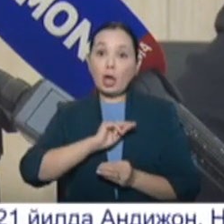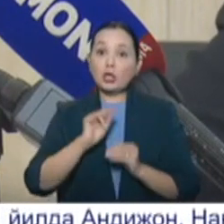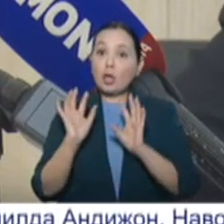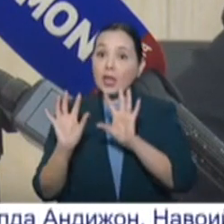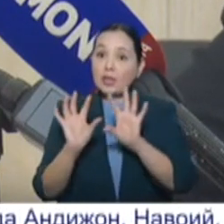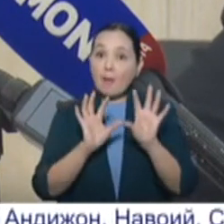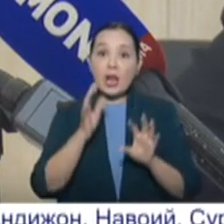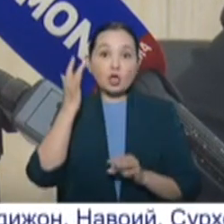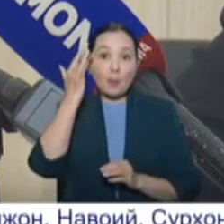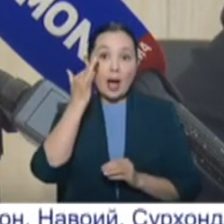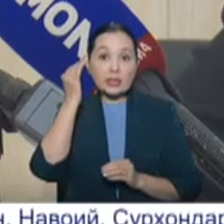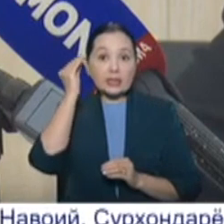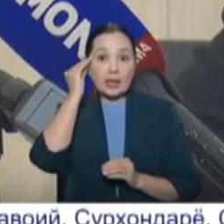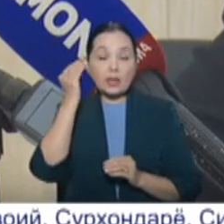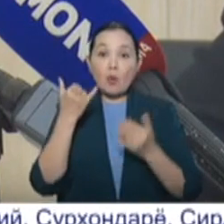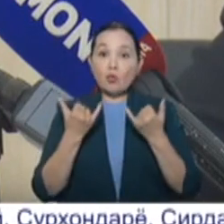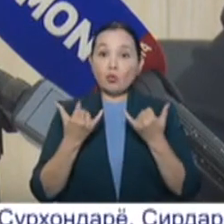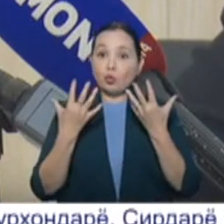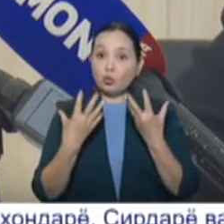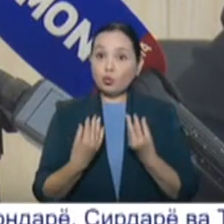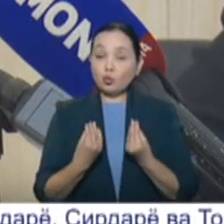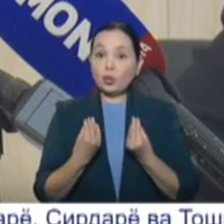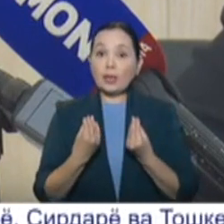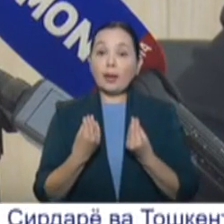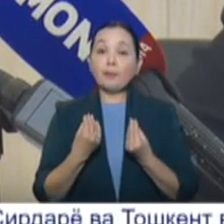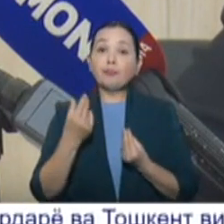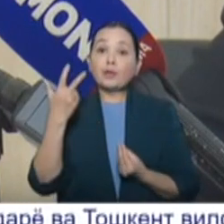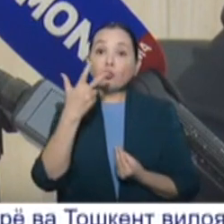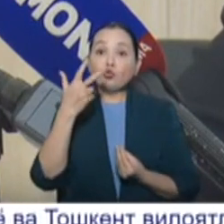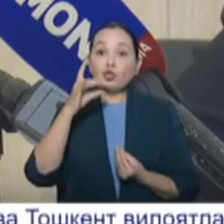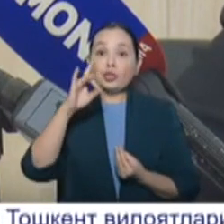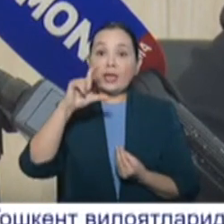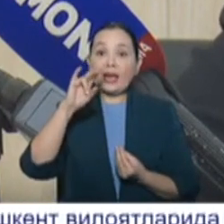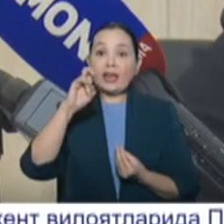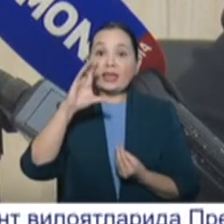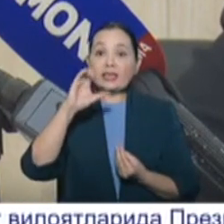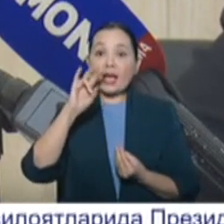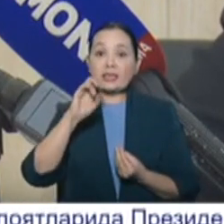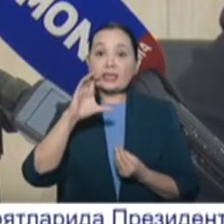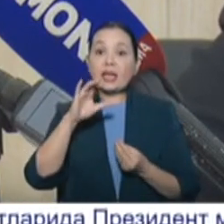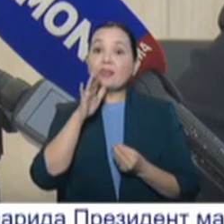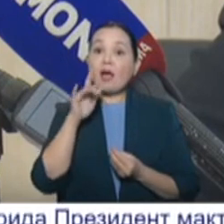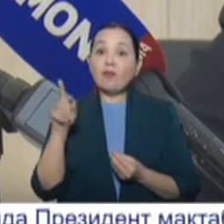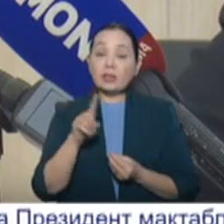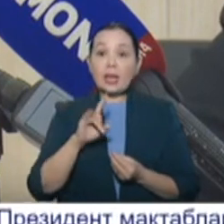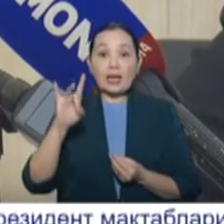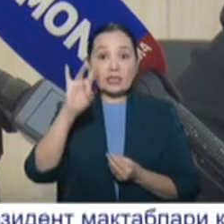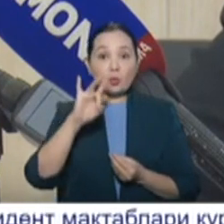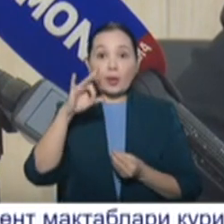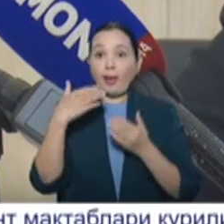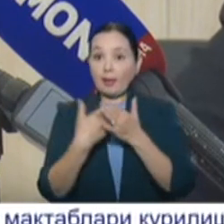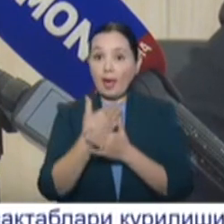ta'minlash maqsadida bugungi kundagi mana 3-chi renessans davrida respublikani